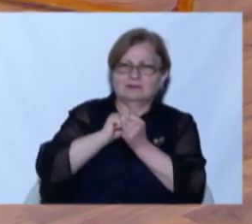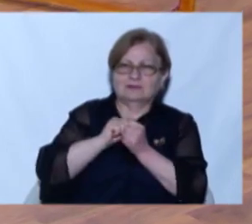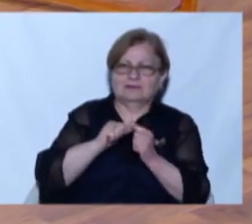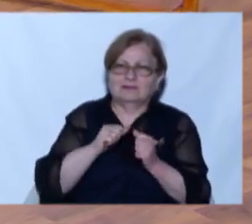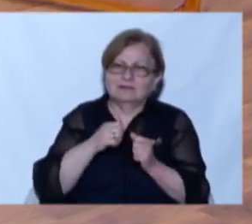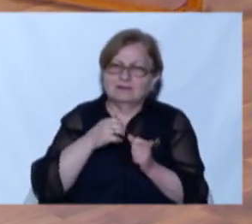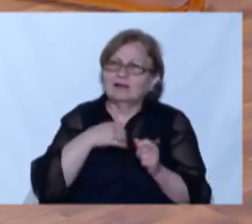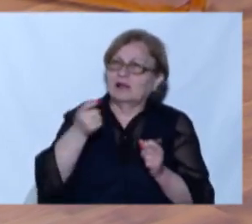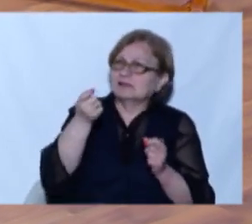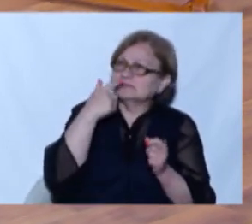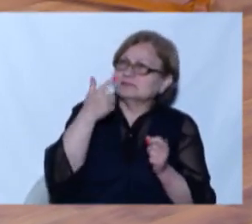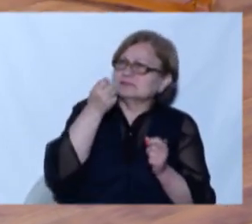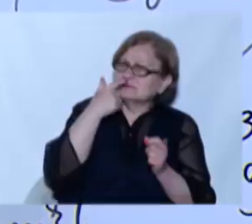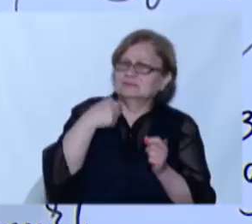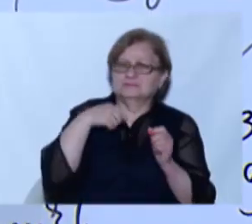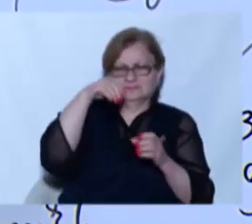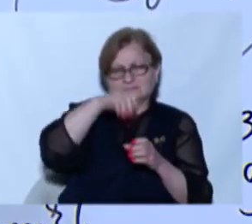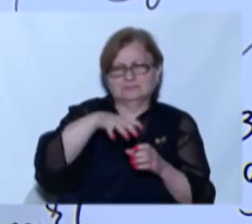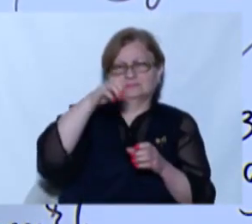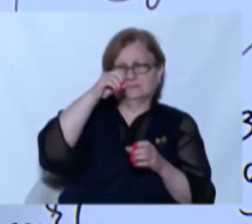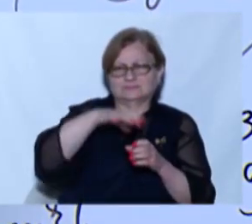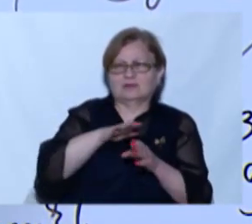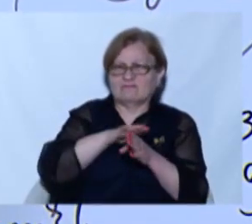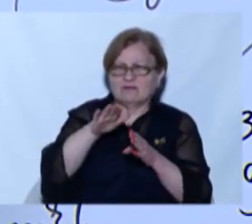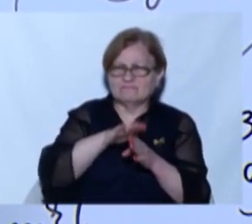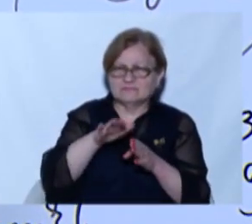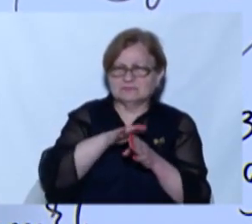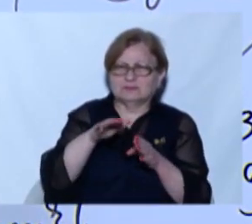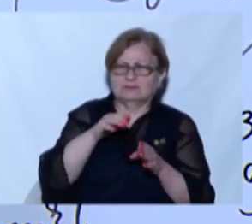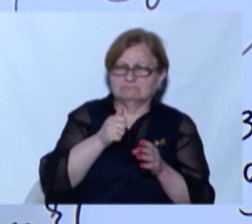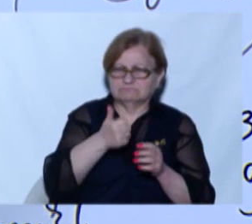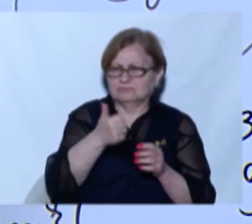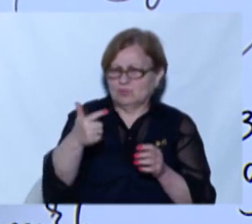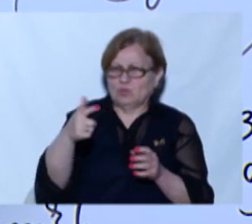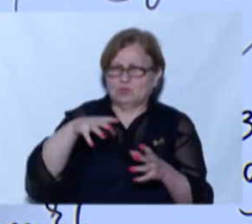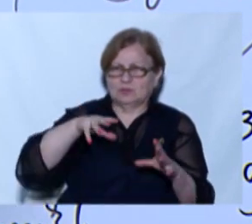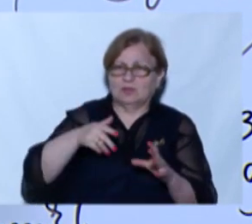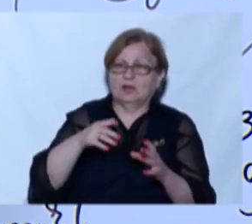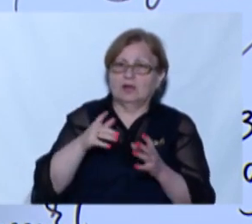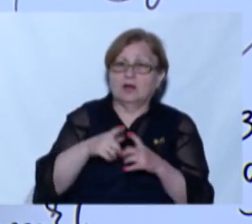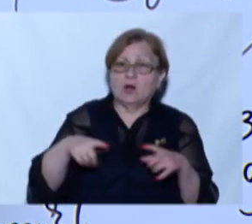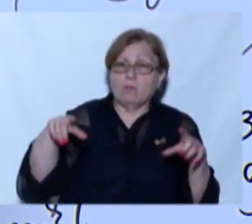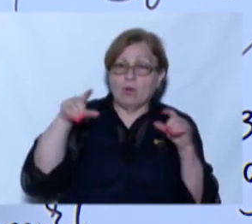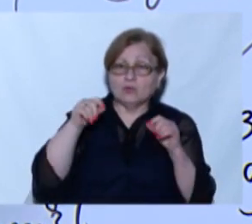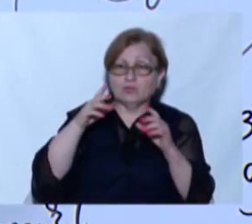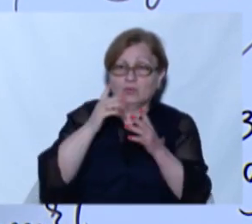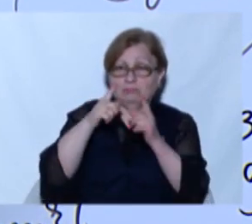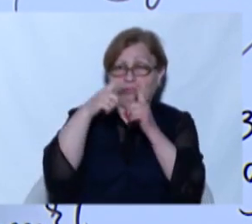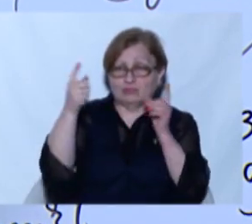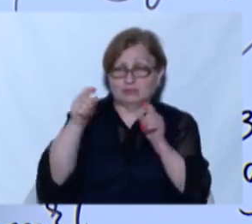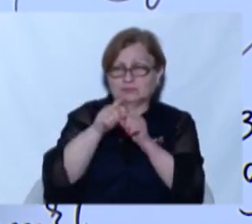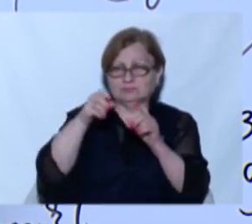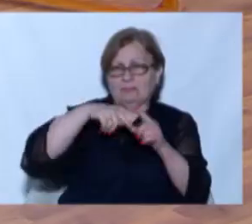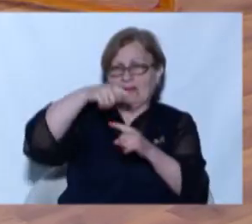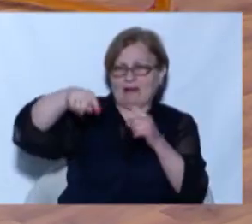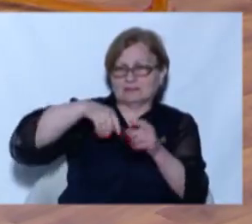გულიანად გეახლებით მაყვალს, გავავსე ერთი, მეორე, შემდეგ ფოთლისგანაც გავაკეთე მსგავსი